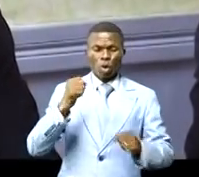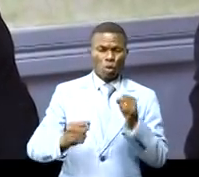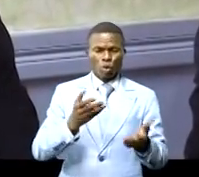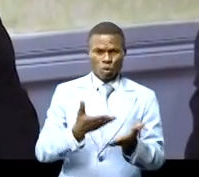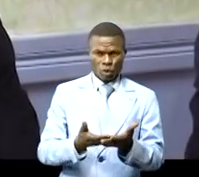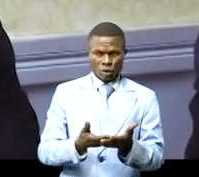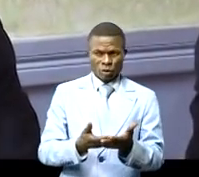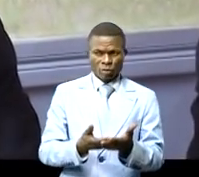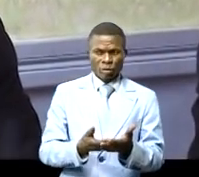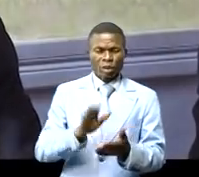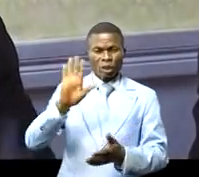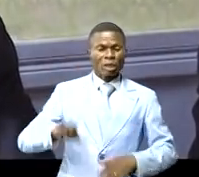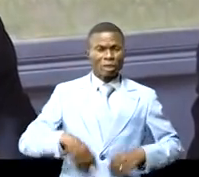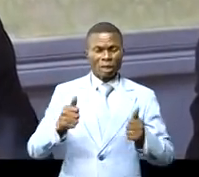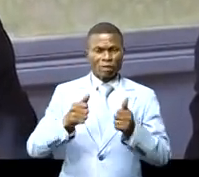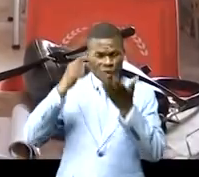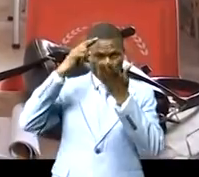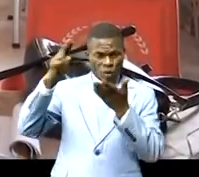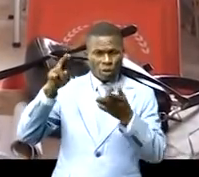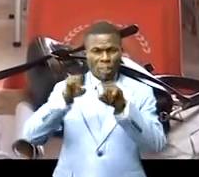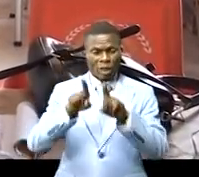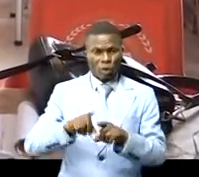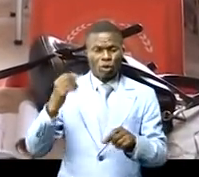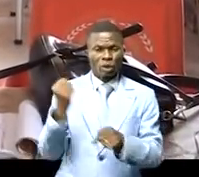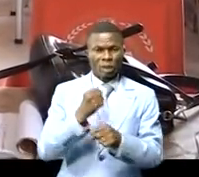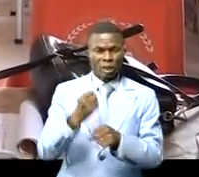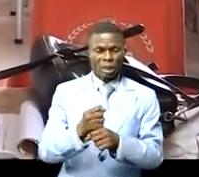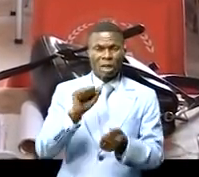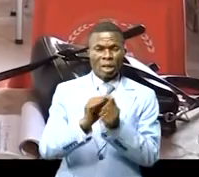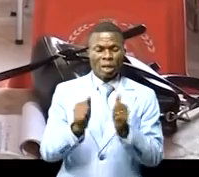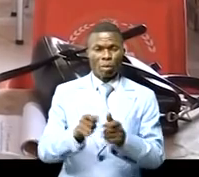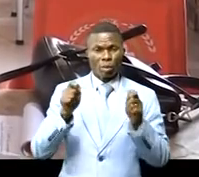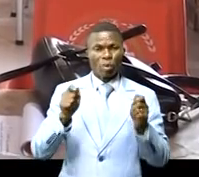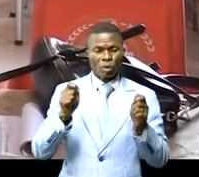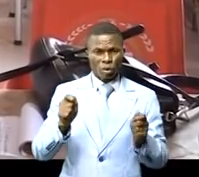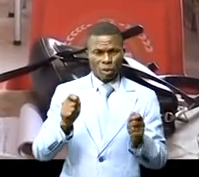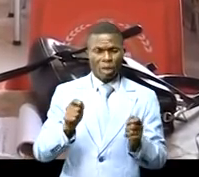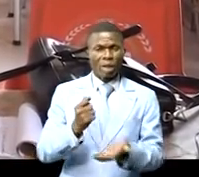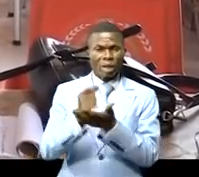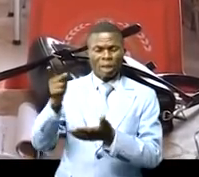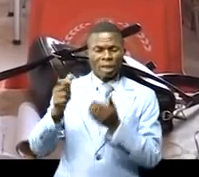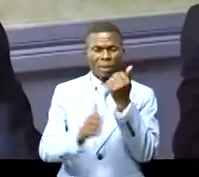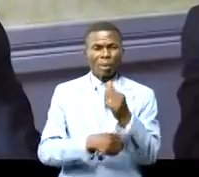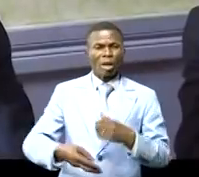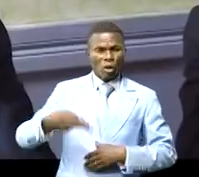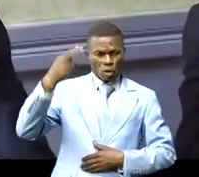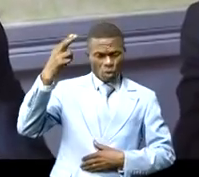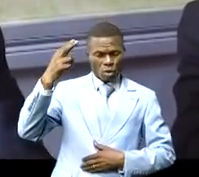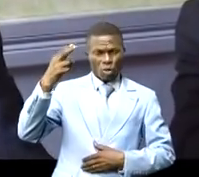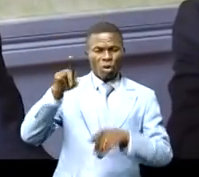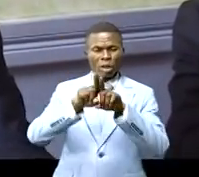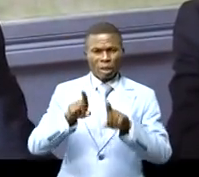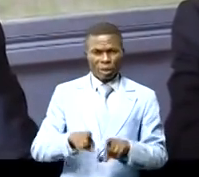Car son parcours académique et professionnel dans le secteur des médias fait de lui un personnage